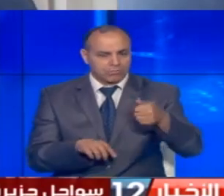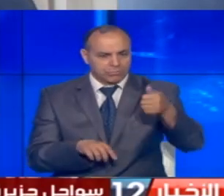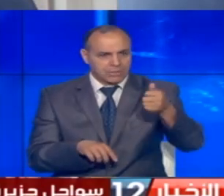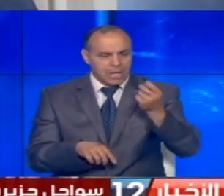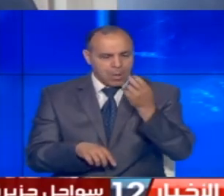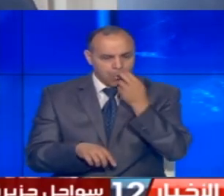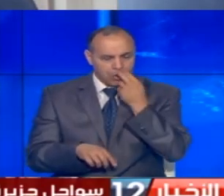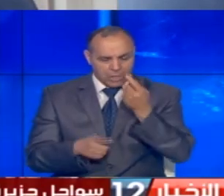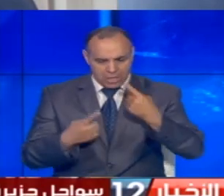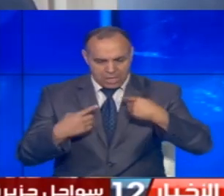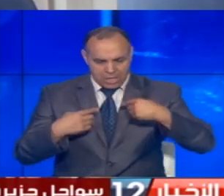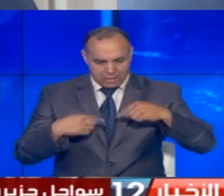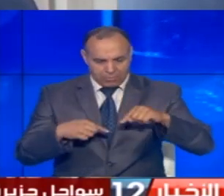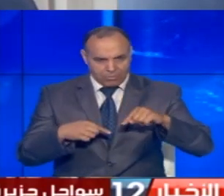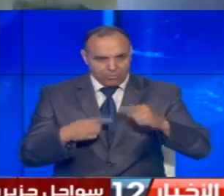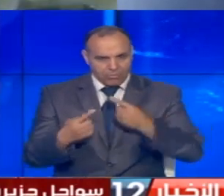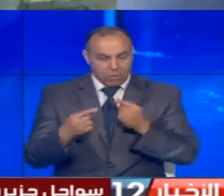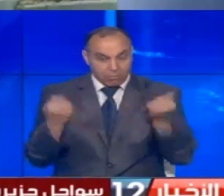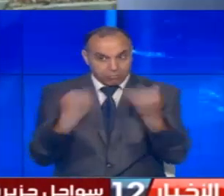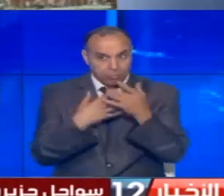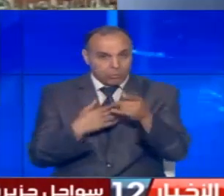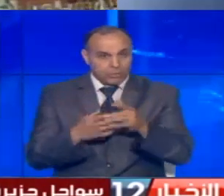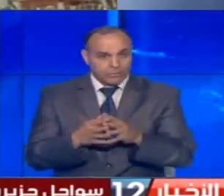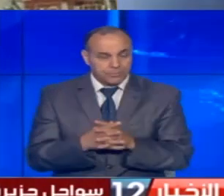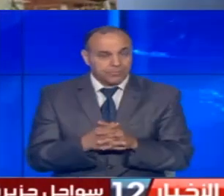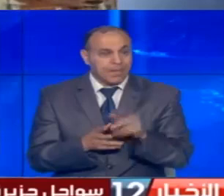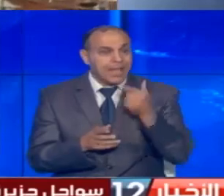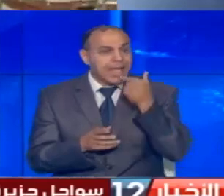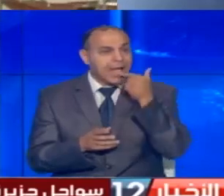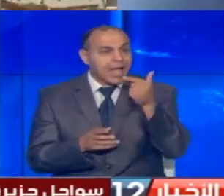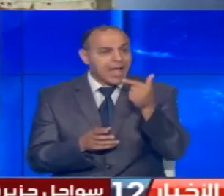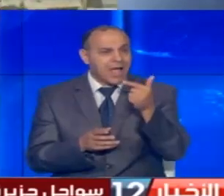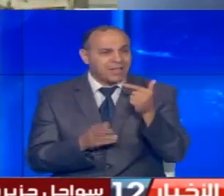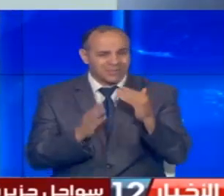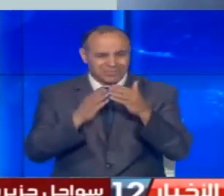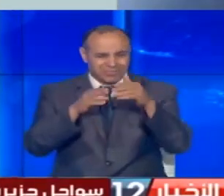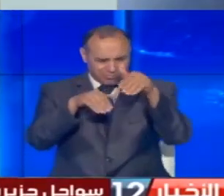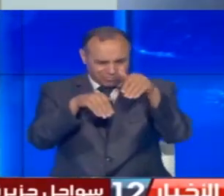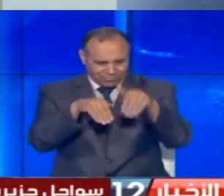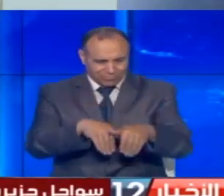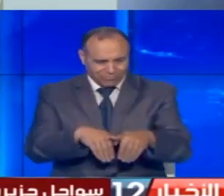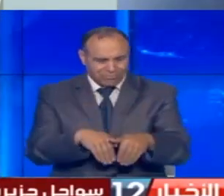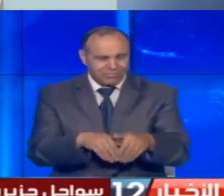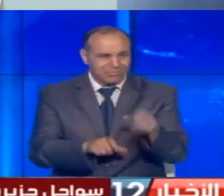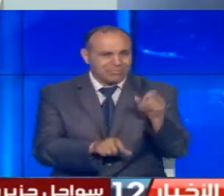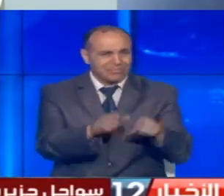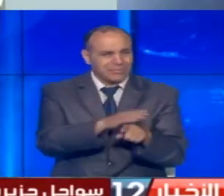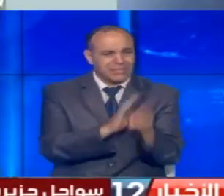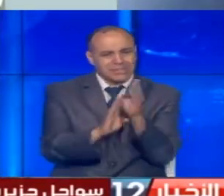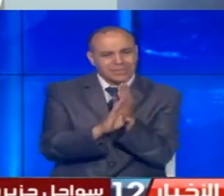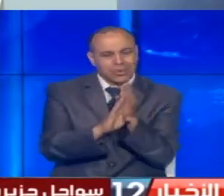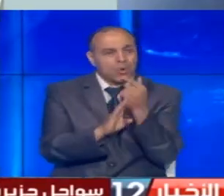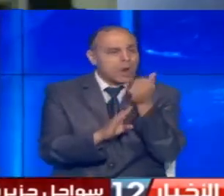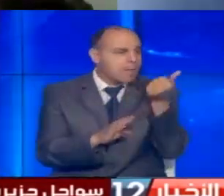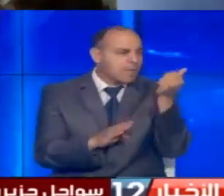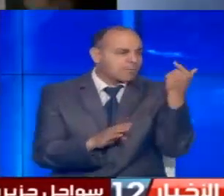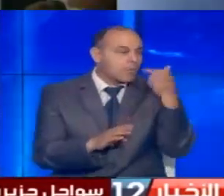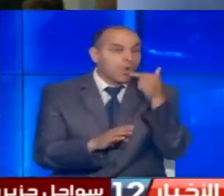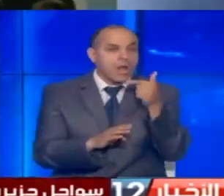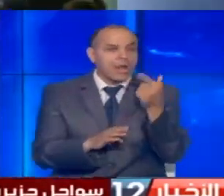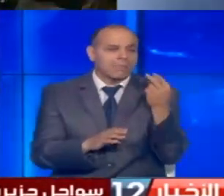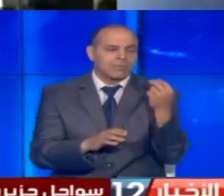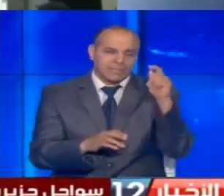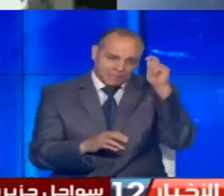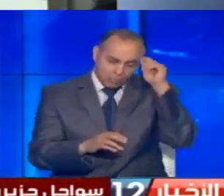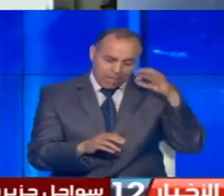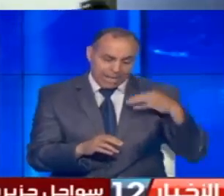للأمن المنعقد على إثر الفاجعة. يذكر أن حادثة غرق مركب الهجرة السرية كانت جدت في الليلة الفاصلة بين يومي